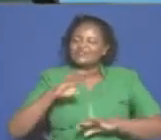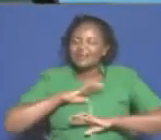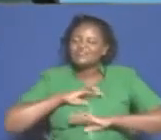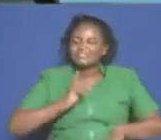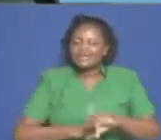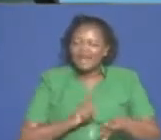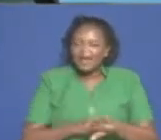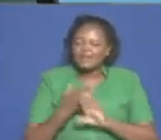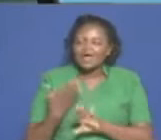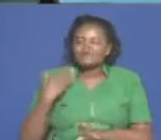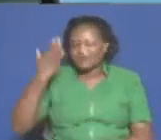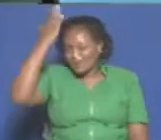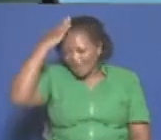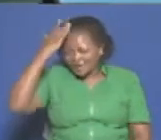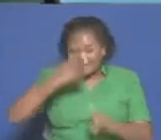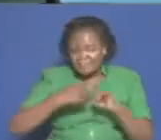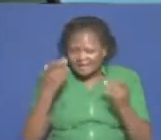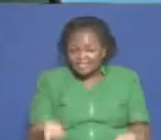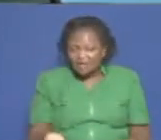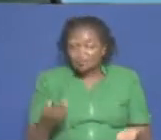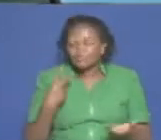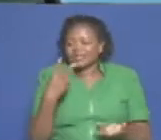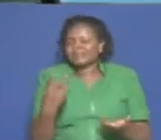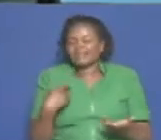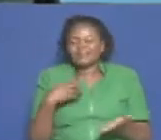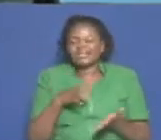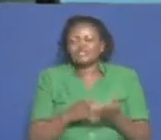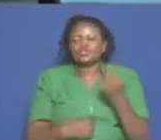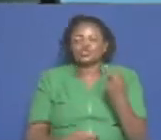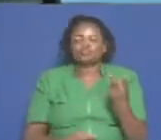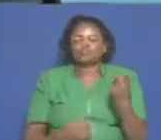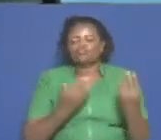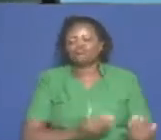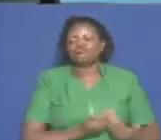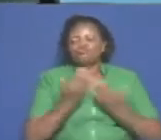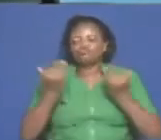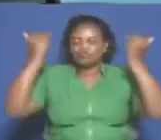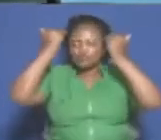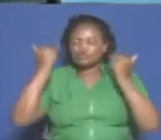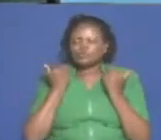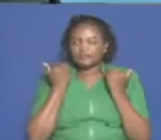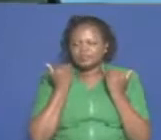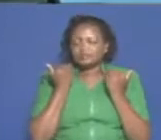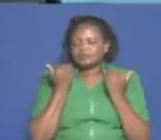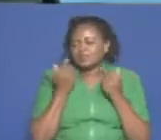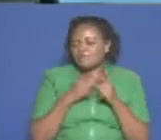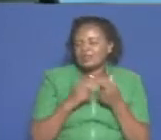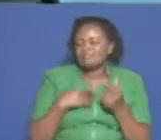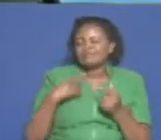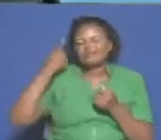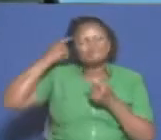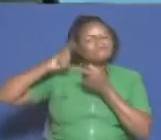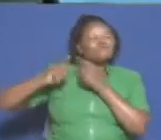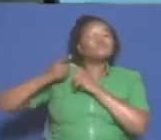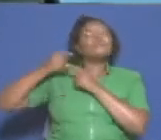siku ya Jumatatu, lakini sasa hivi tayari tunaona kuna kesi mbili ambazo tayari zimewasilishwa mahakamani. Na pengine mtu anajiuliza ni kwa